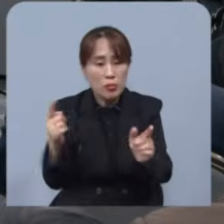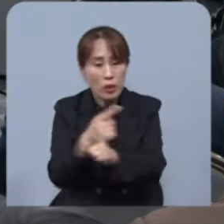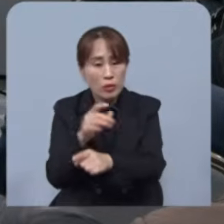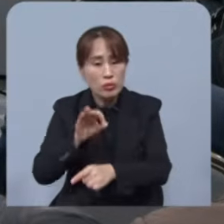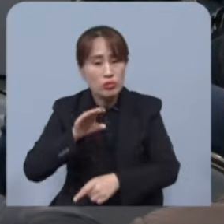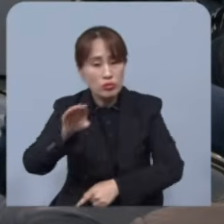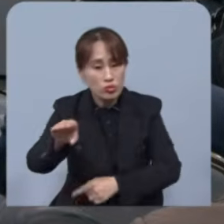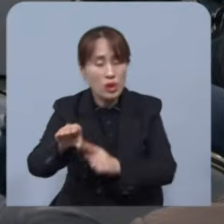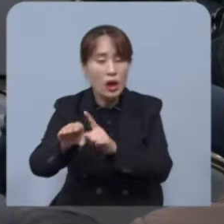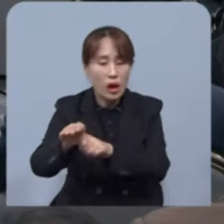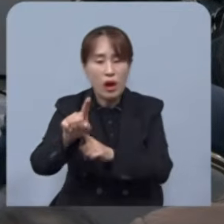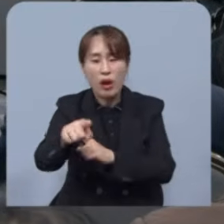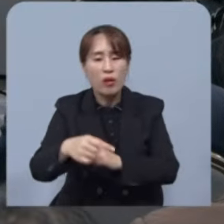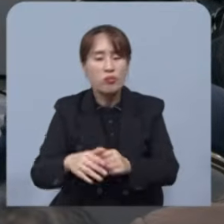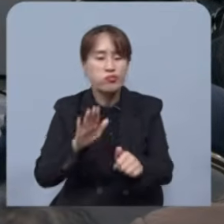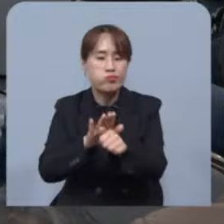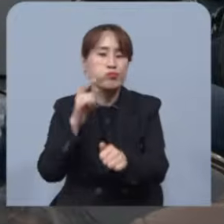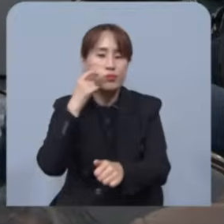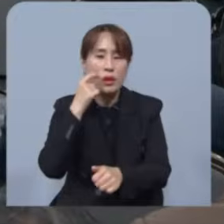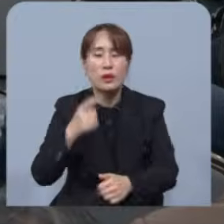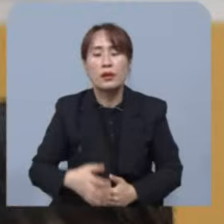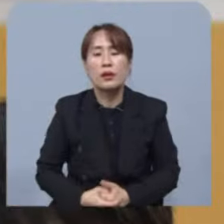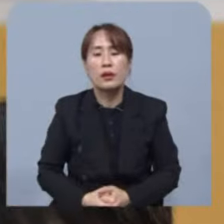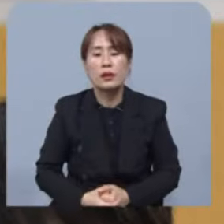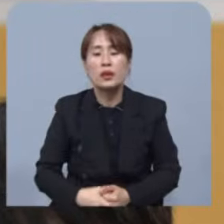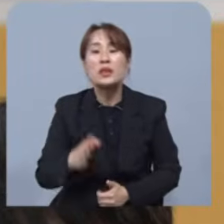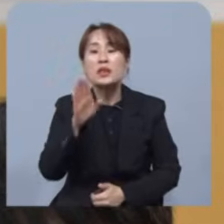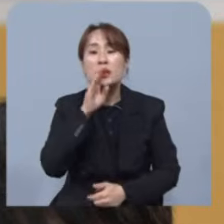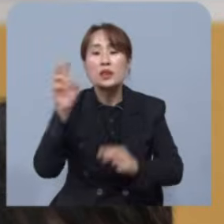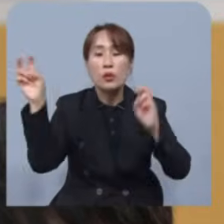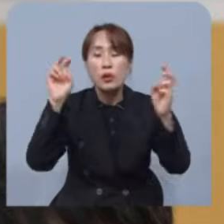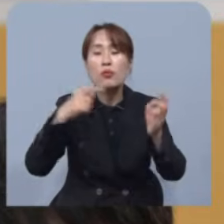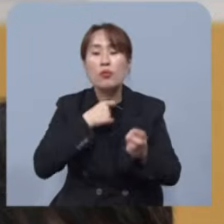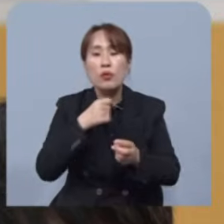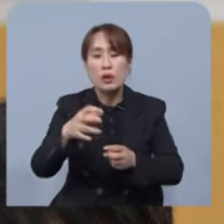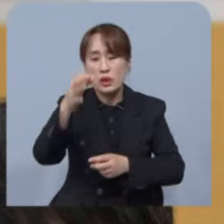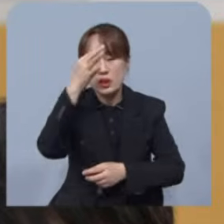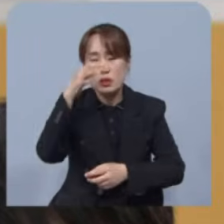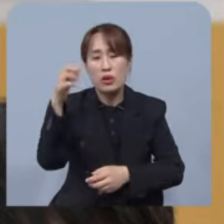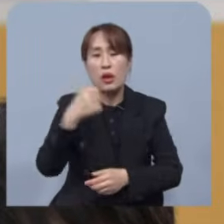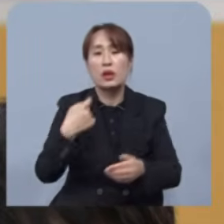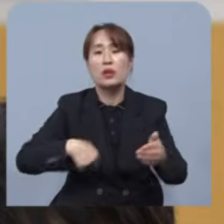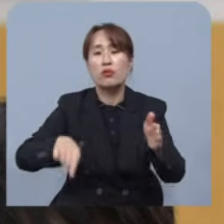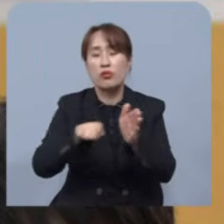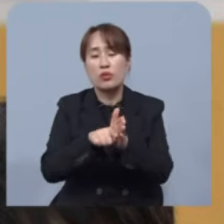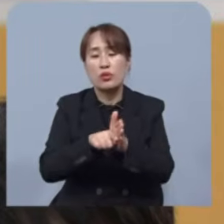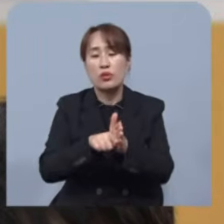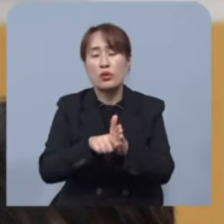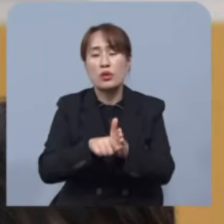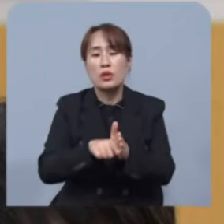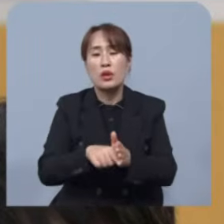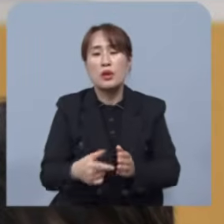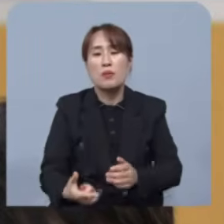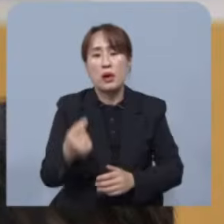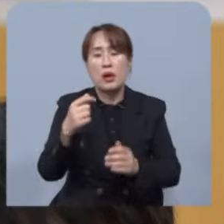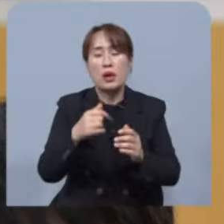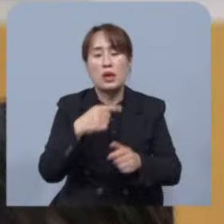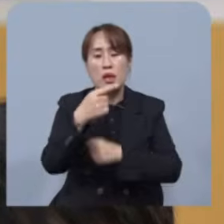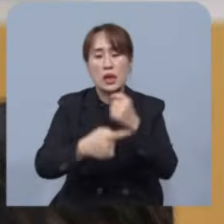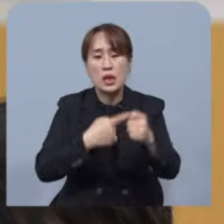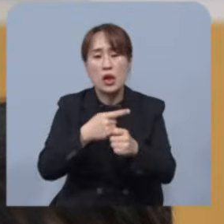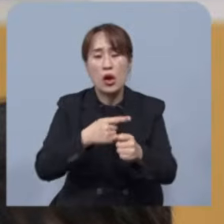투자에 대한 지원은 어려움이 있는 것 같습니다. 실제 기업이 요구하는 기술을 확보하기 위한 초단기 1년